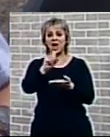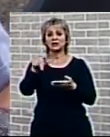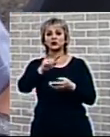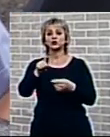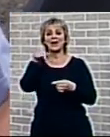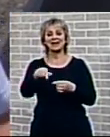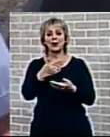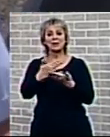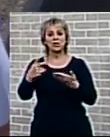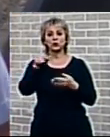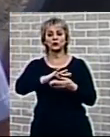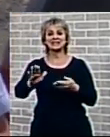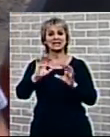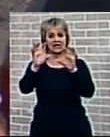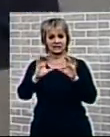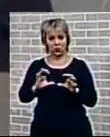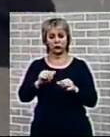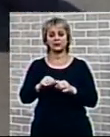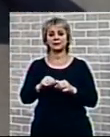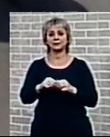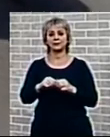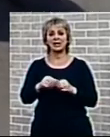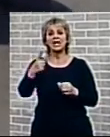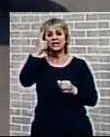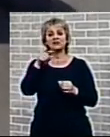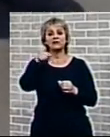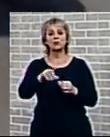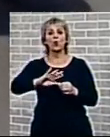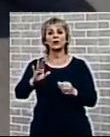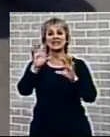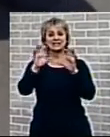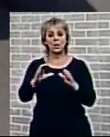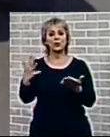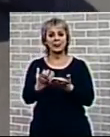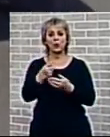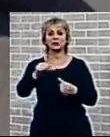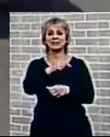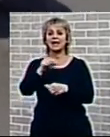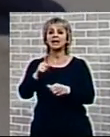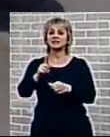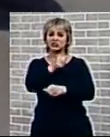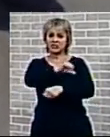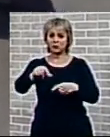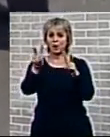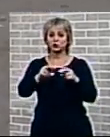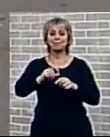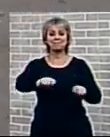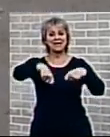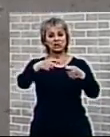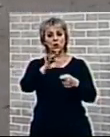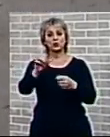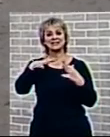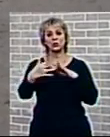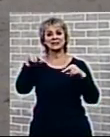что данная продукция является санкционной. Информацию о незаконной находке таможенники передали в Россельхознадзор,